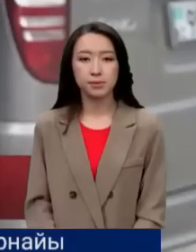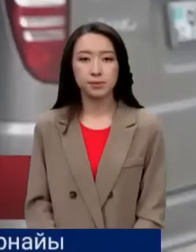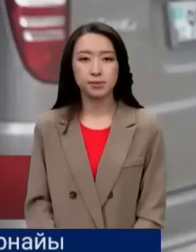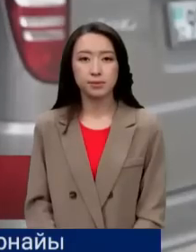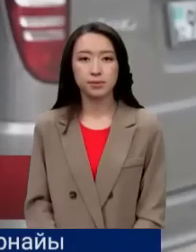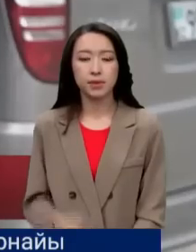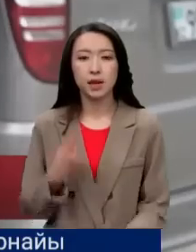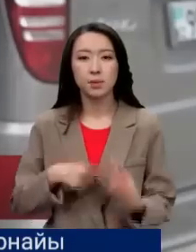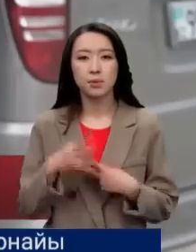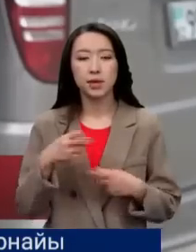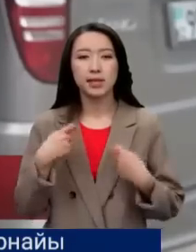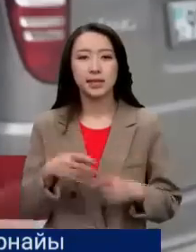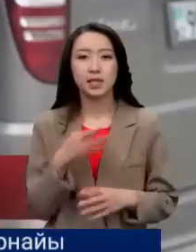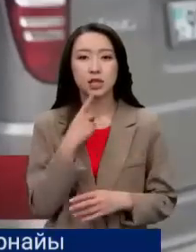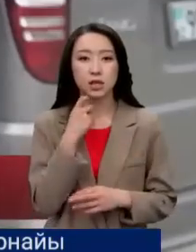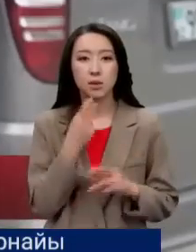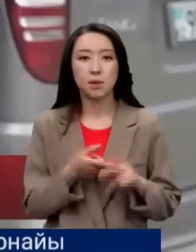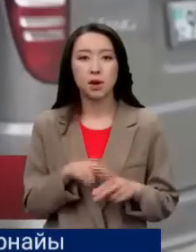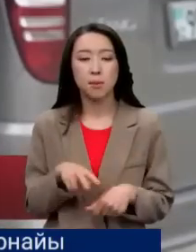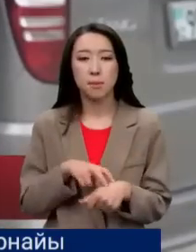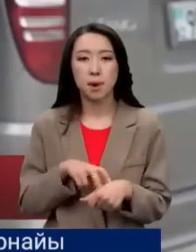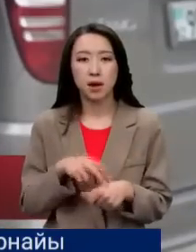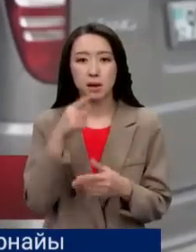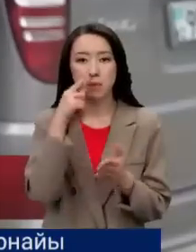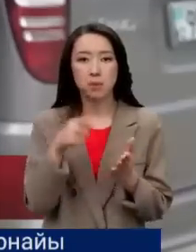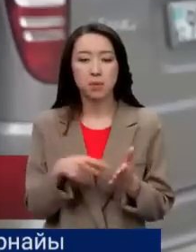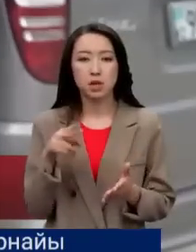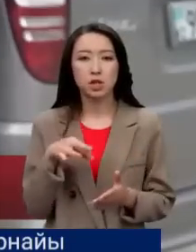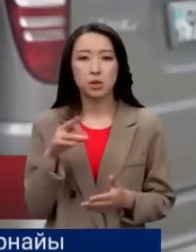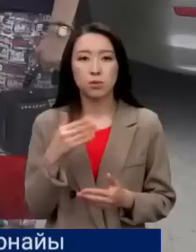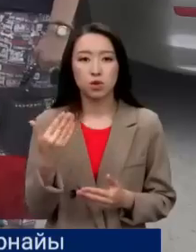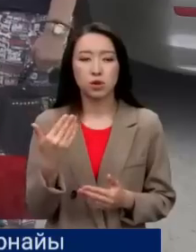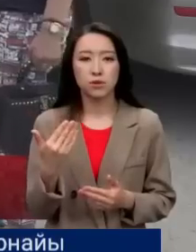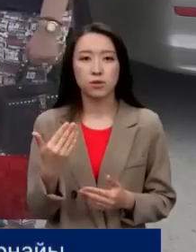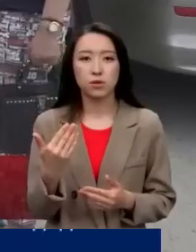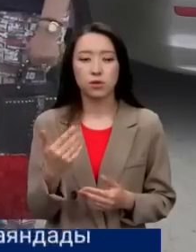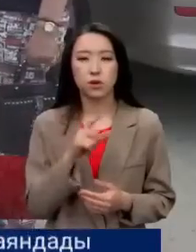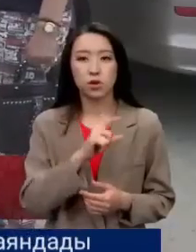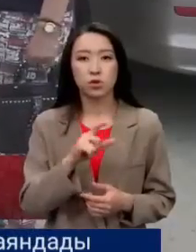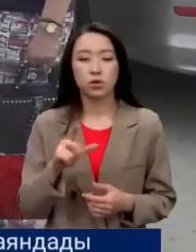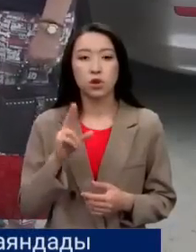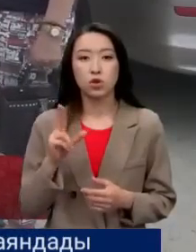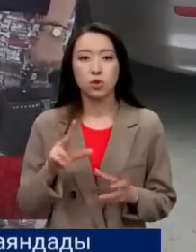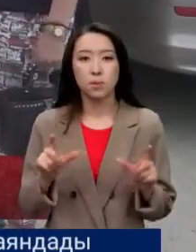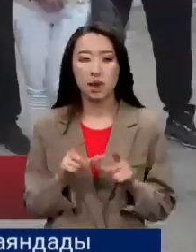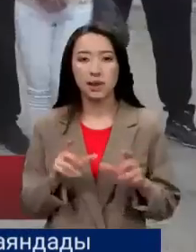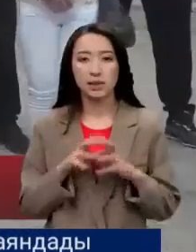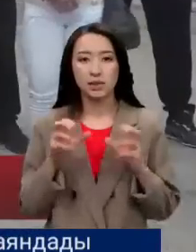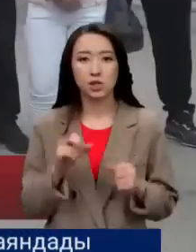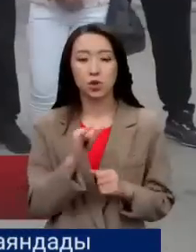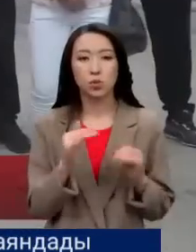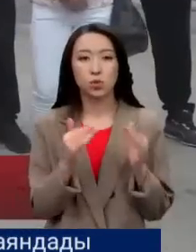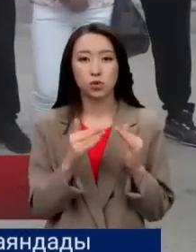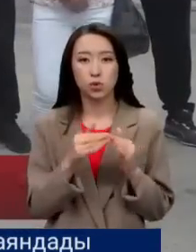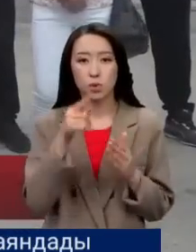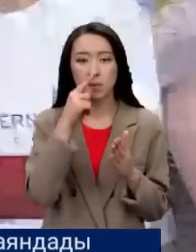Мы не торгуем сахаром, потому что боимся попасть под горячую руку. Под горячую руку владельцы магазинов у дома попадают